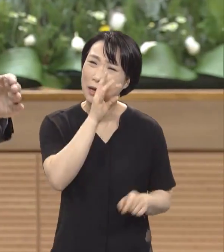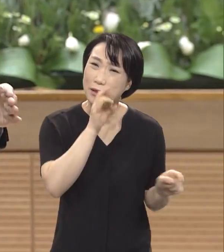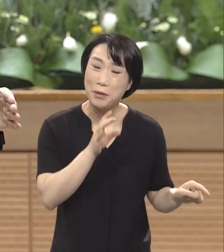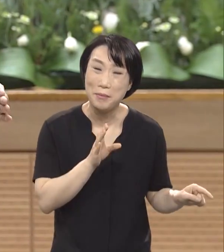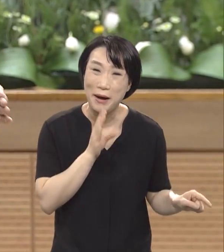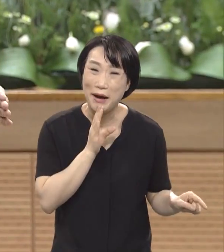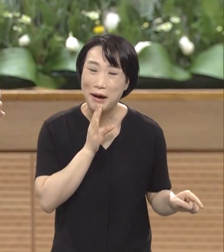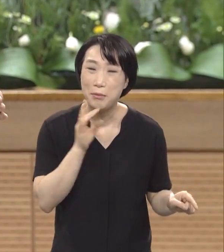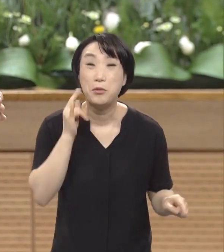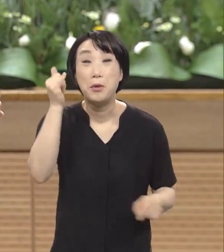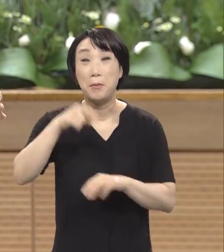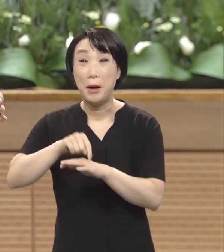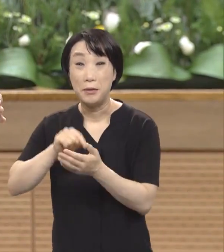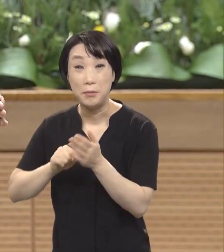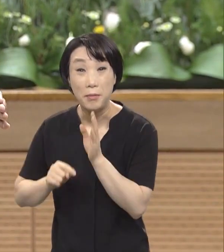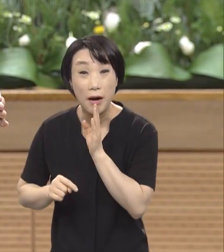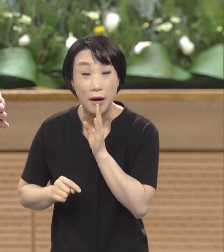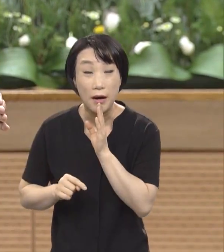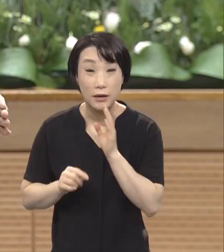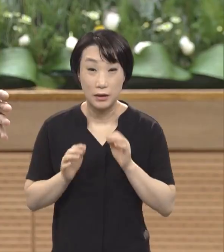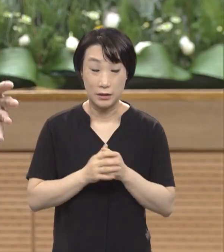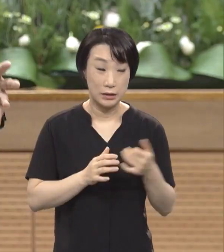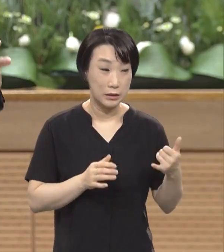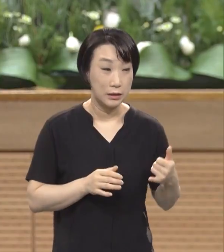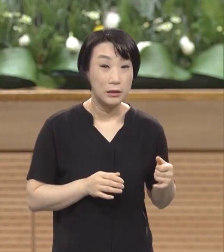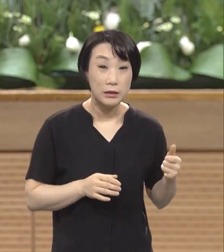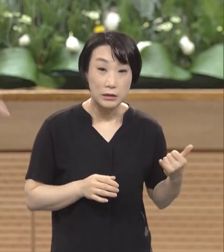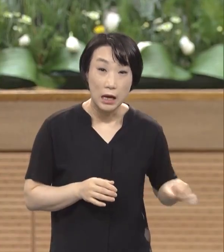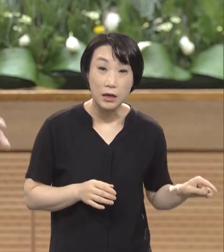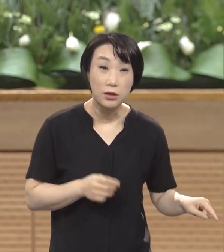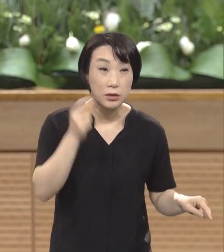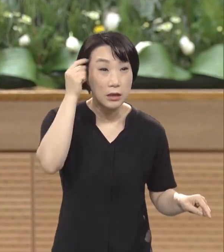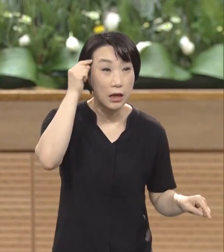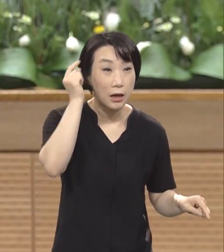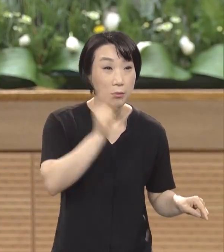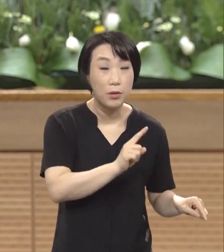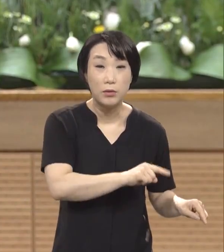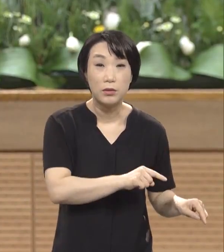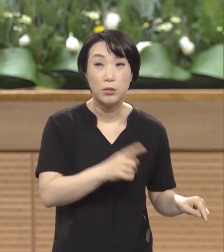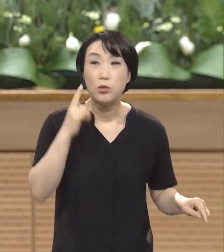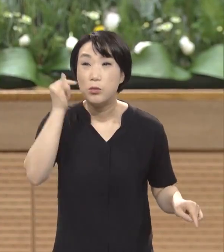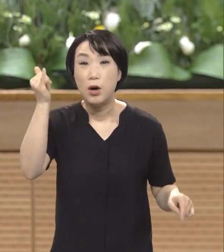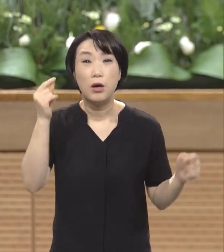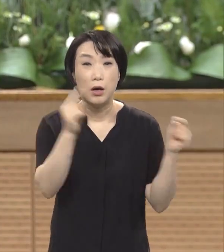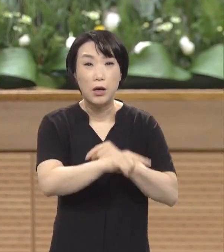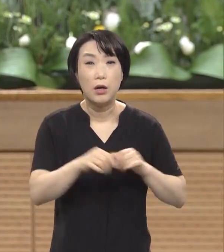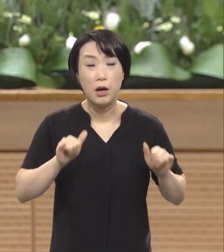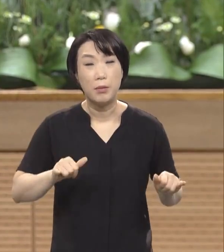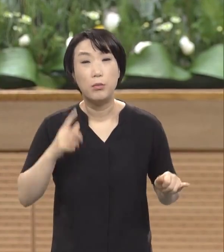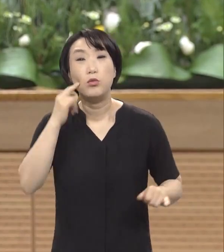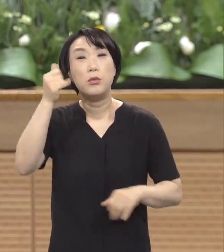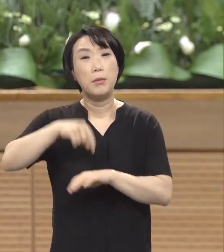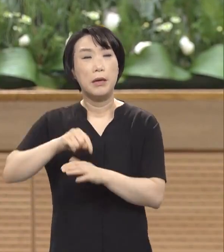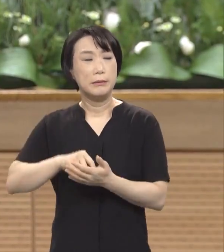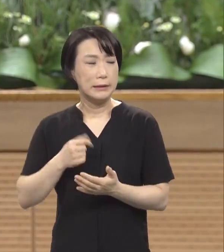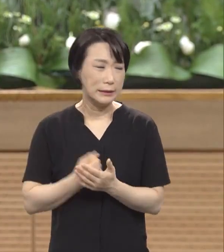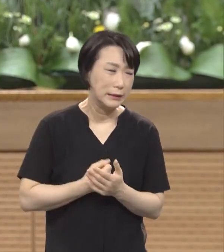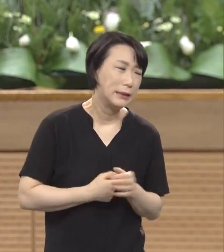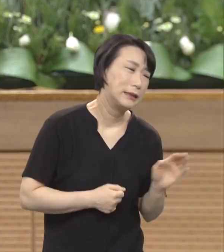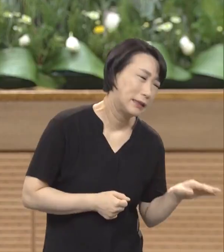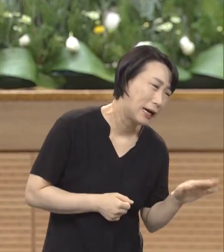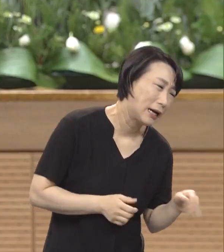혹시 자기가 하고 있는 생각을 모를까 봐. 그저 부모는 애 같아서